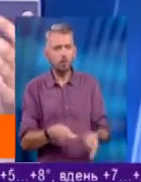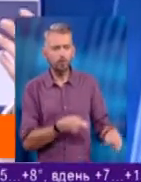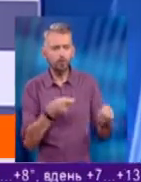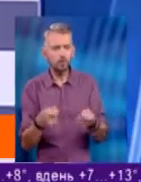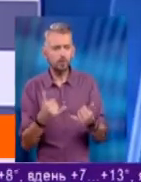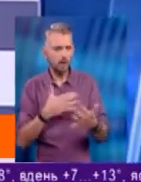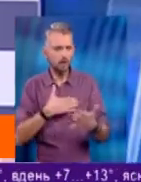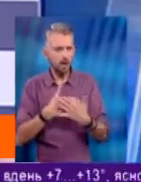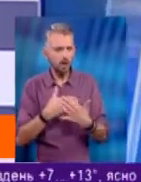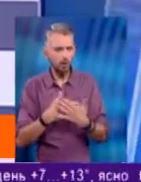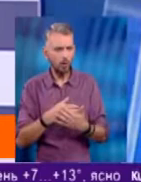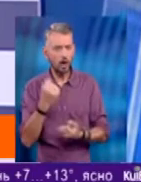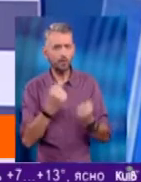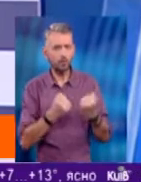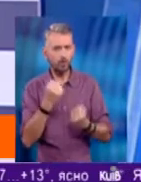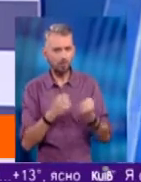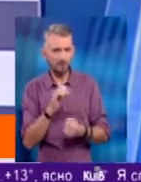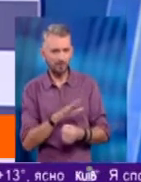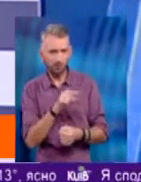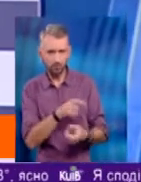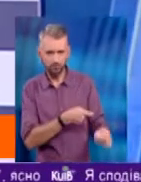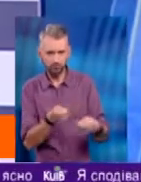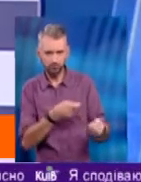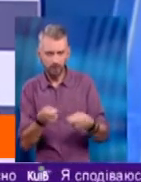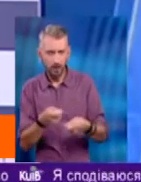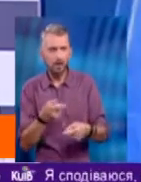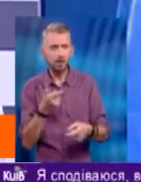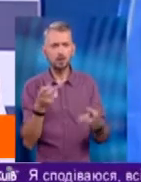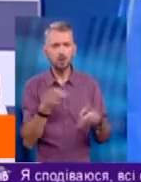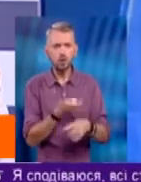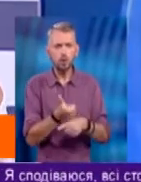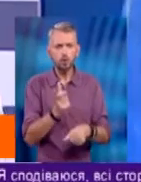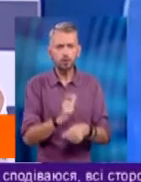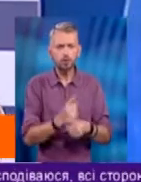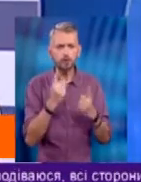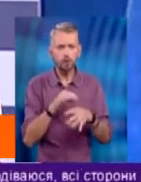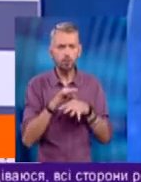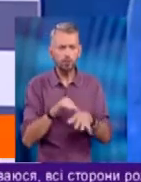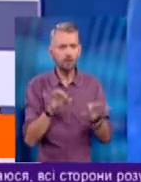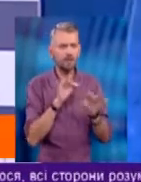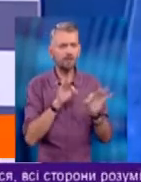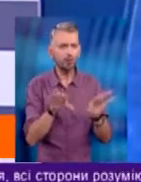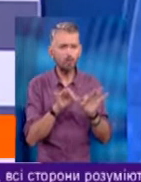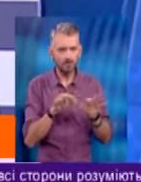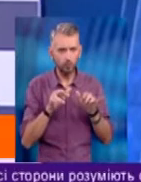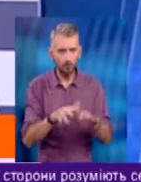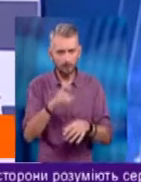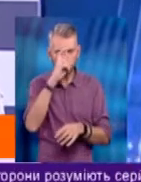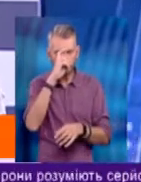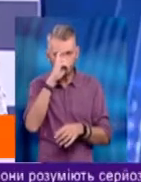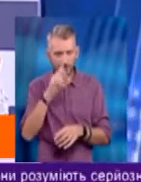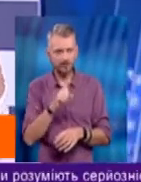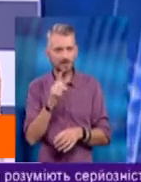активно автомобілі на європейських номерах, треба дуже велику проводити інформаційну компанію державі